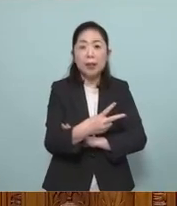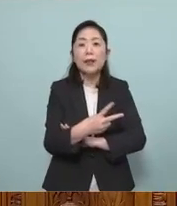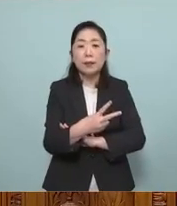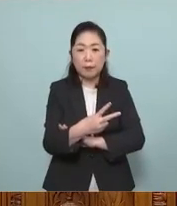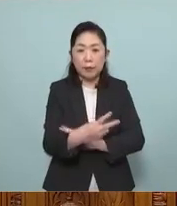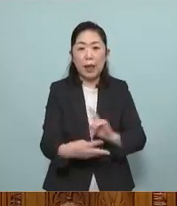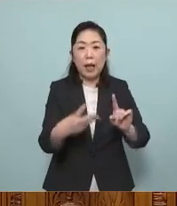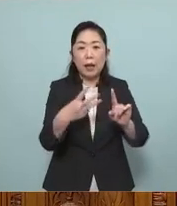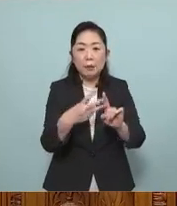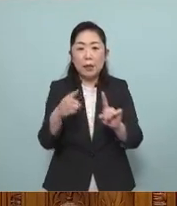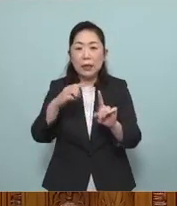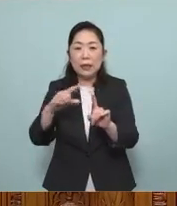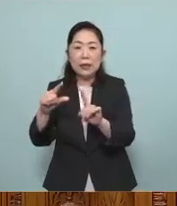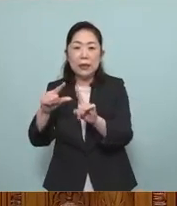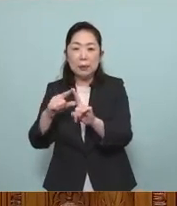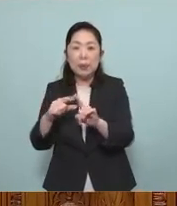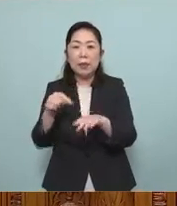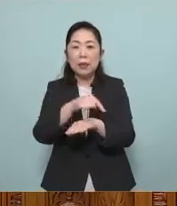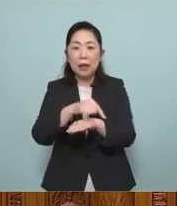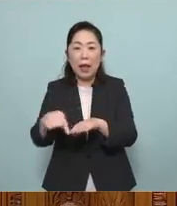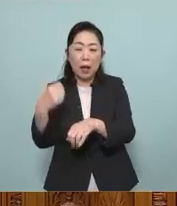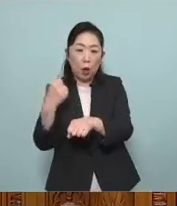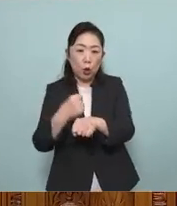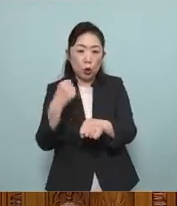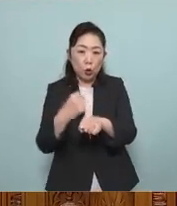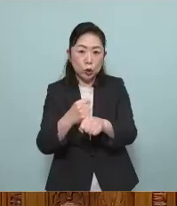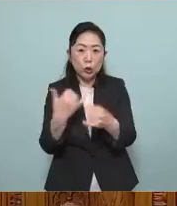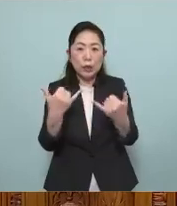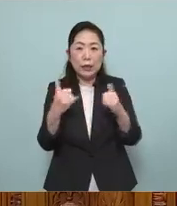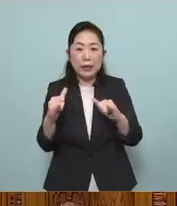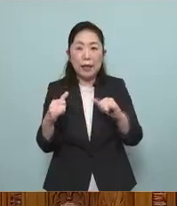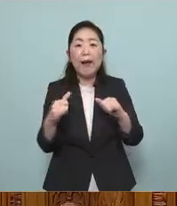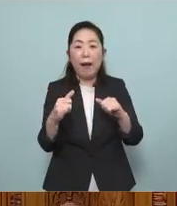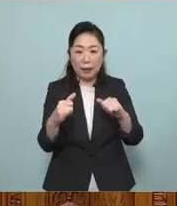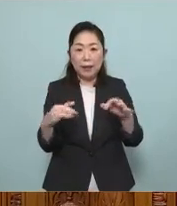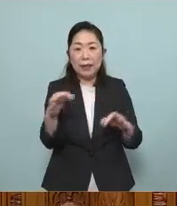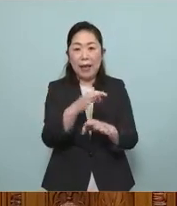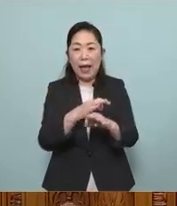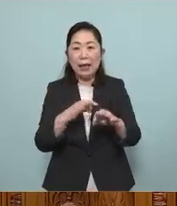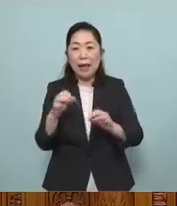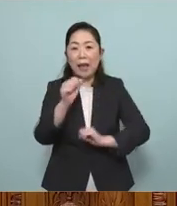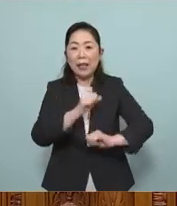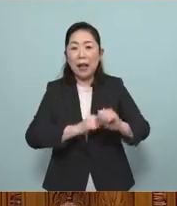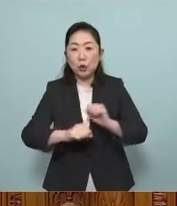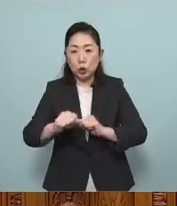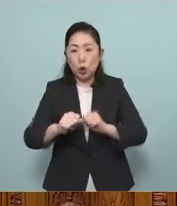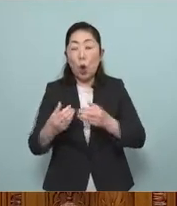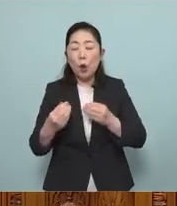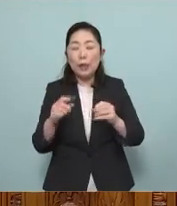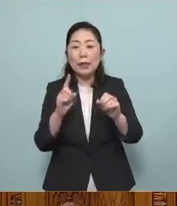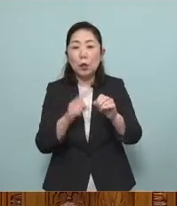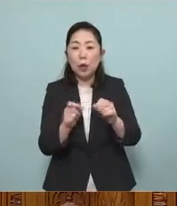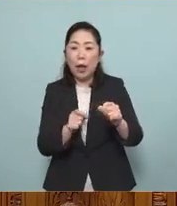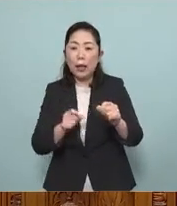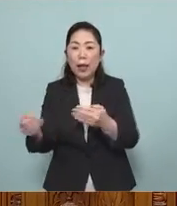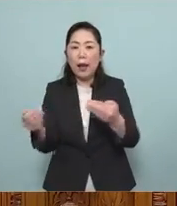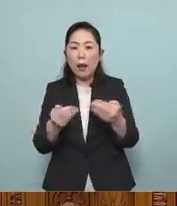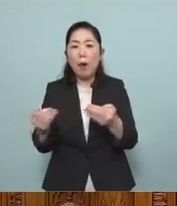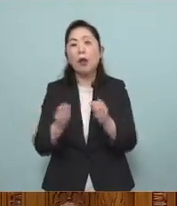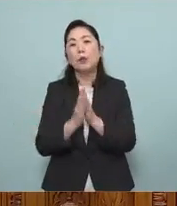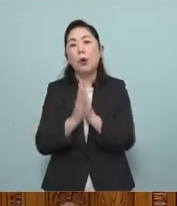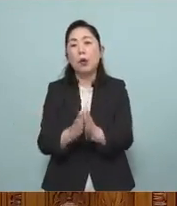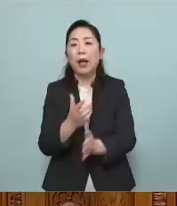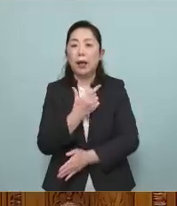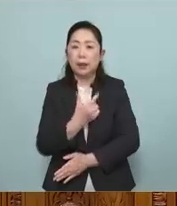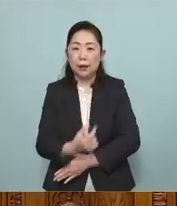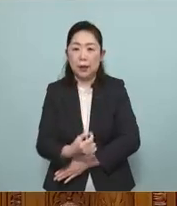BCP 計画遂行、社会活動維持のために、テレワークを積極的に活用していただくようお願い